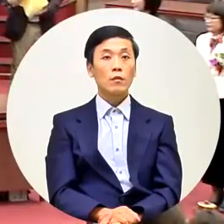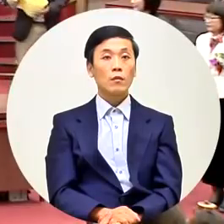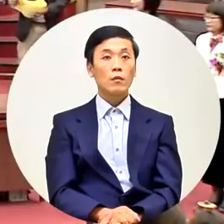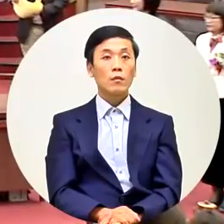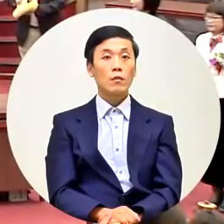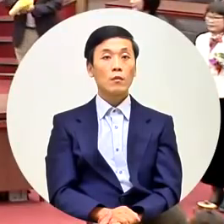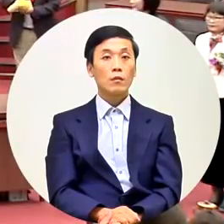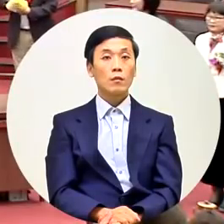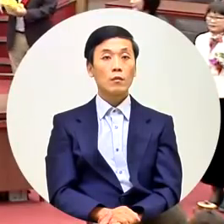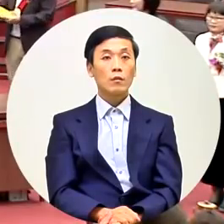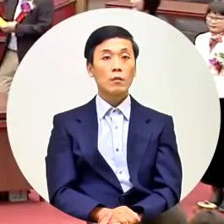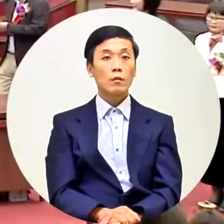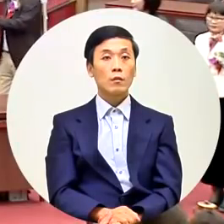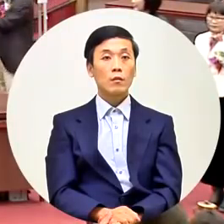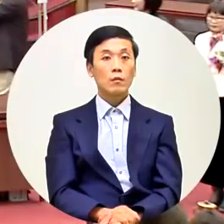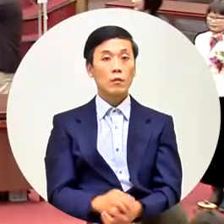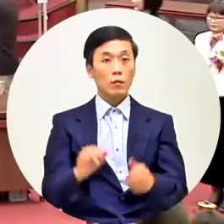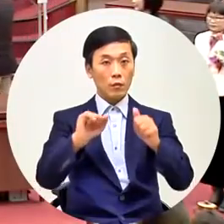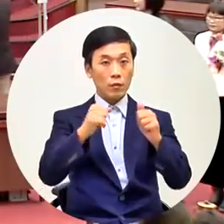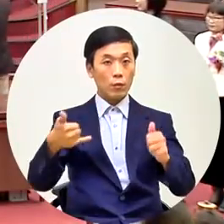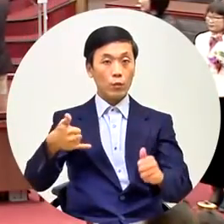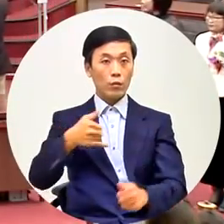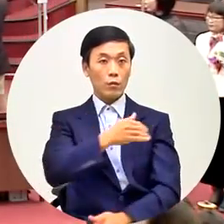请陈志忠议员领取选票。